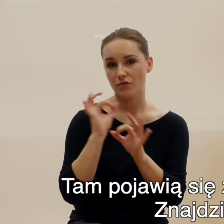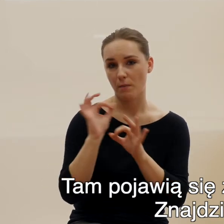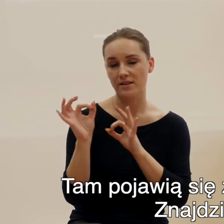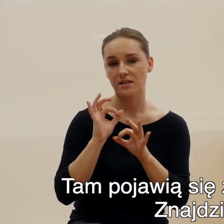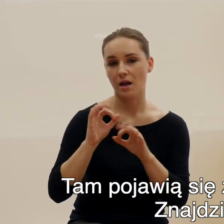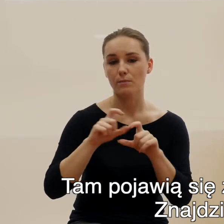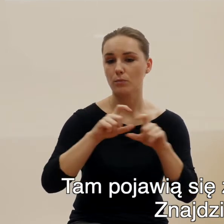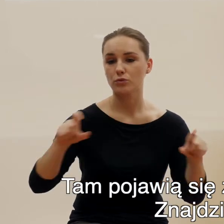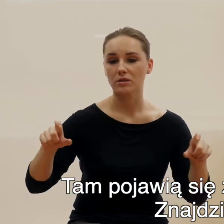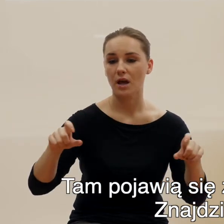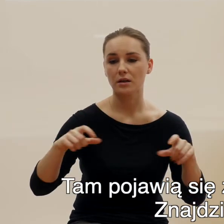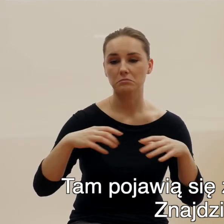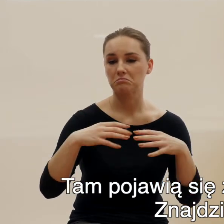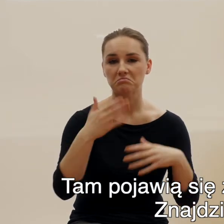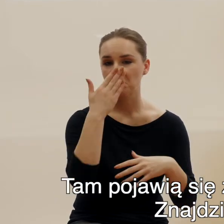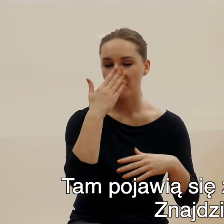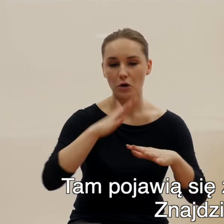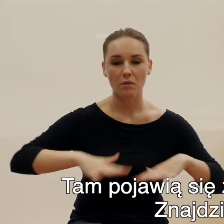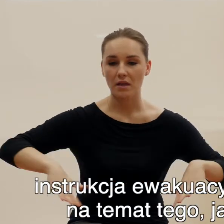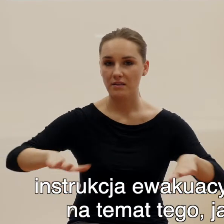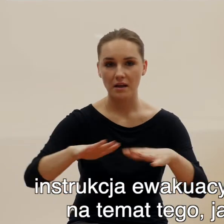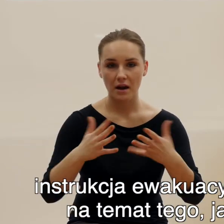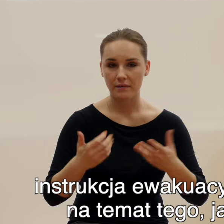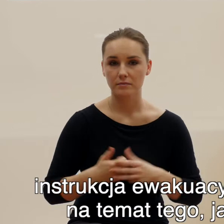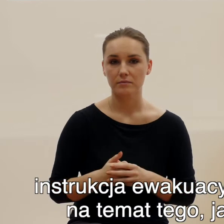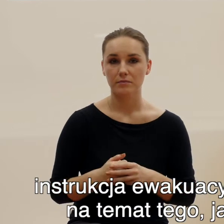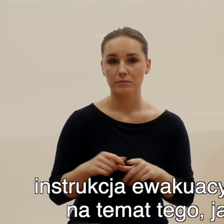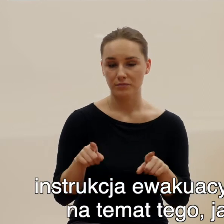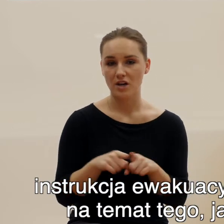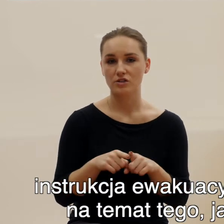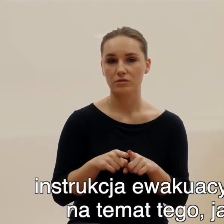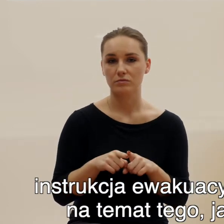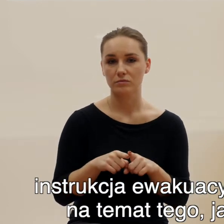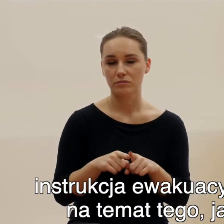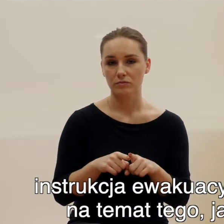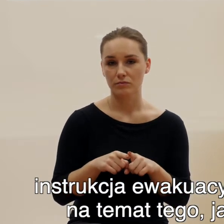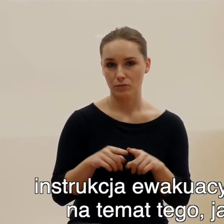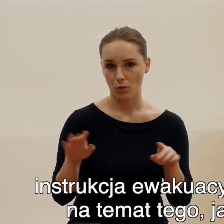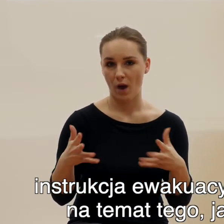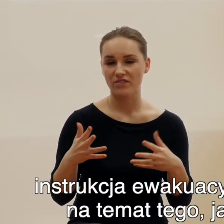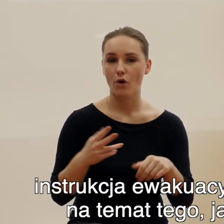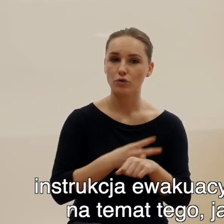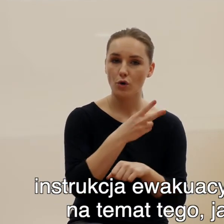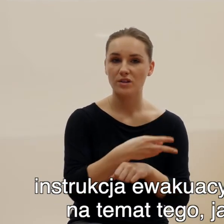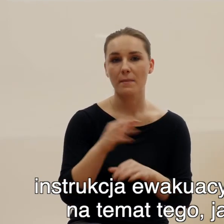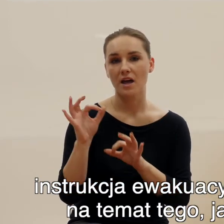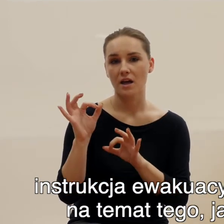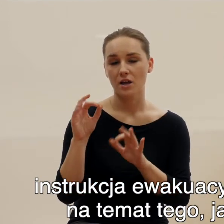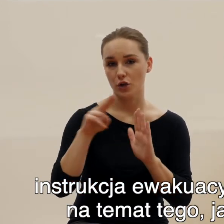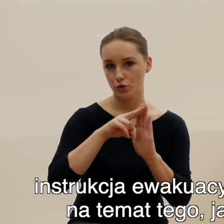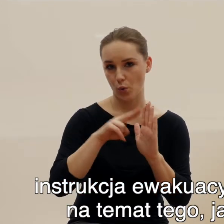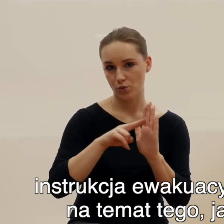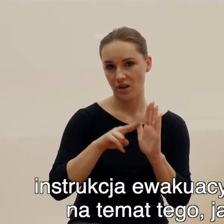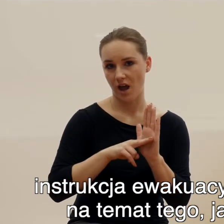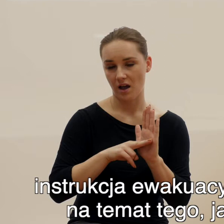ręką, łatwa w dostępie, instrukcja ewakuacyjna, z której można znaleźć wszelkie informacje na temat